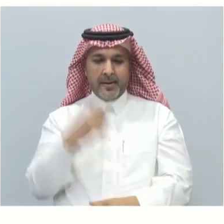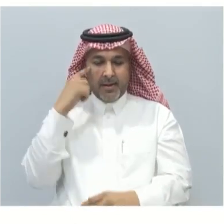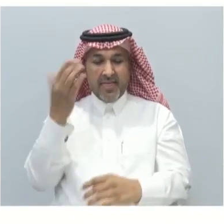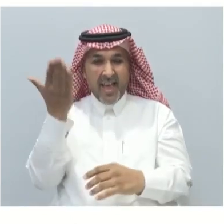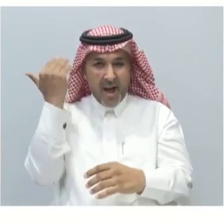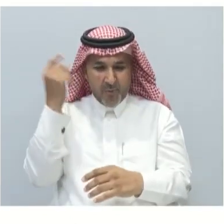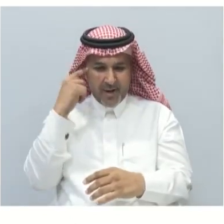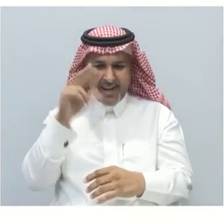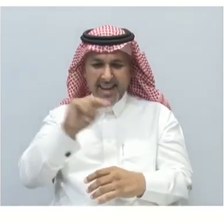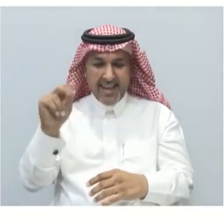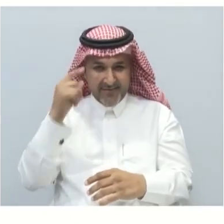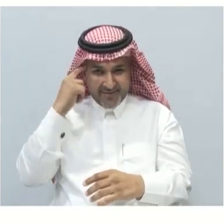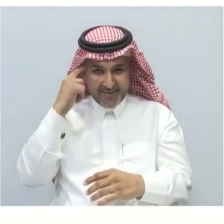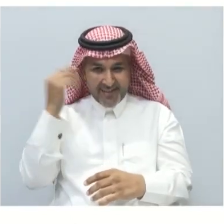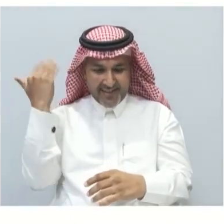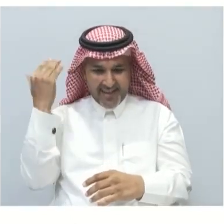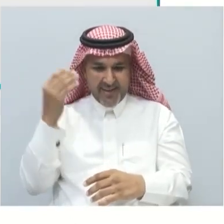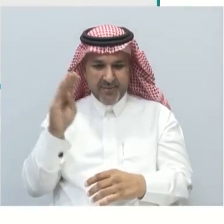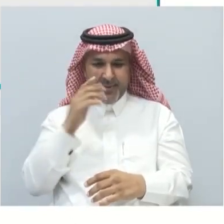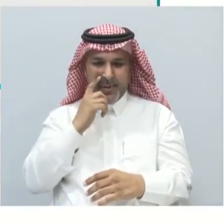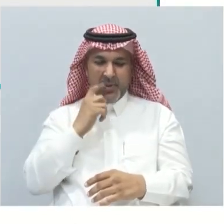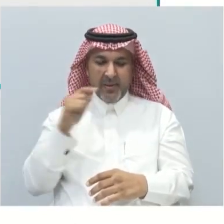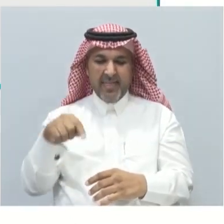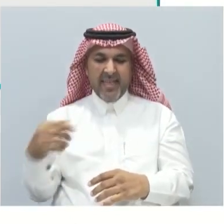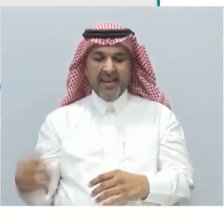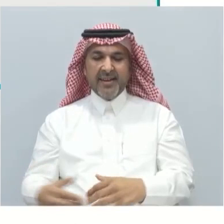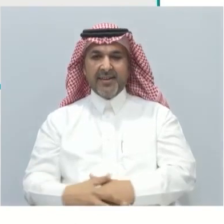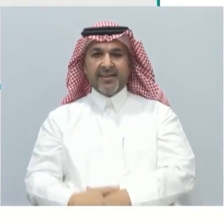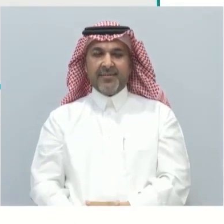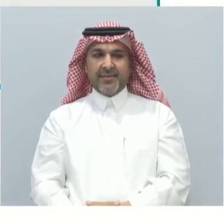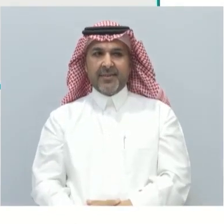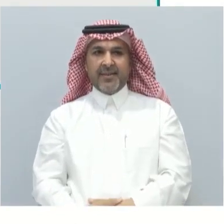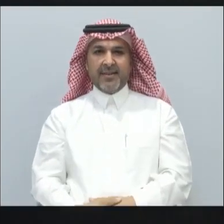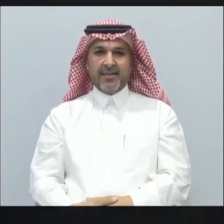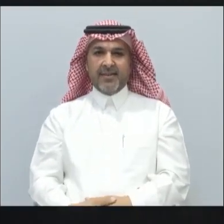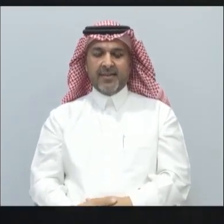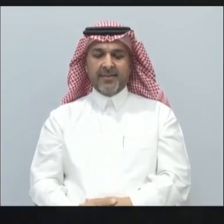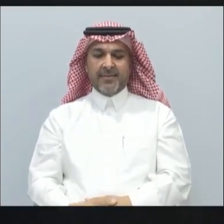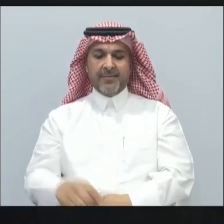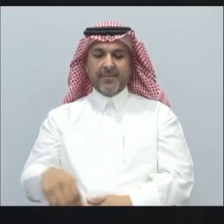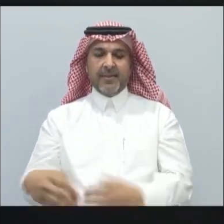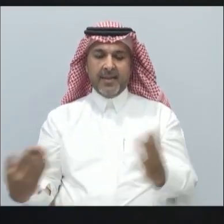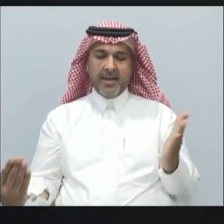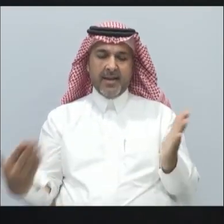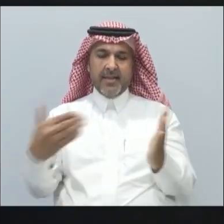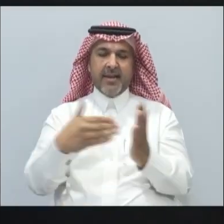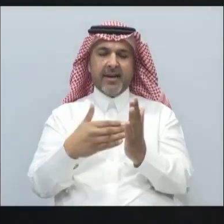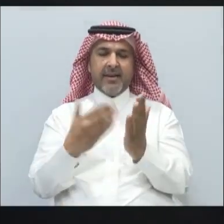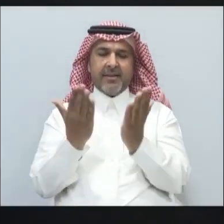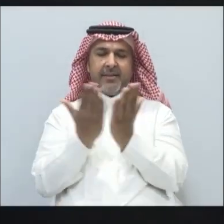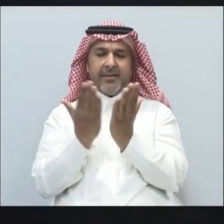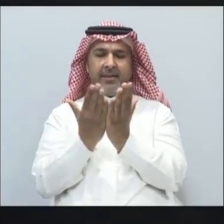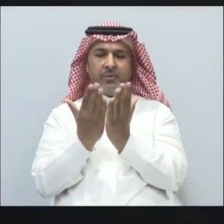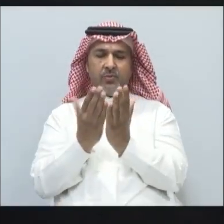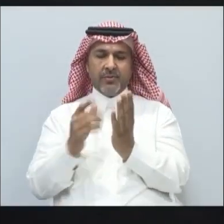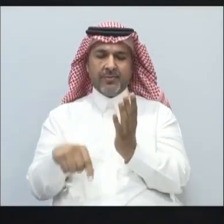اكس يعني هي نفس المثال بالضبط اللي حلينا وبذلك يعني نختم هذا درسنا من خلال حلنا لهذه التدريبات اتمنى